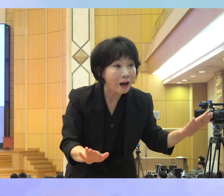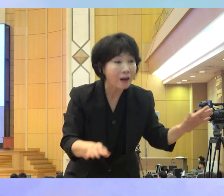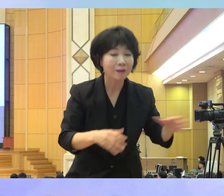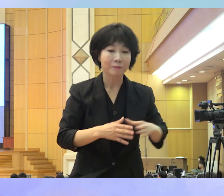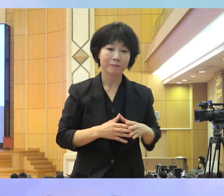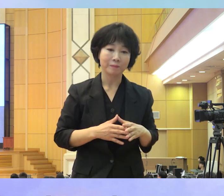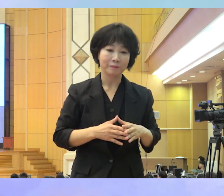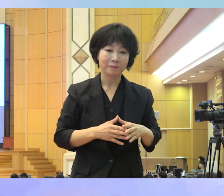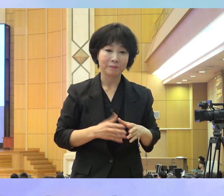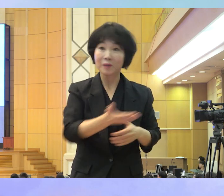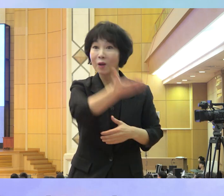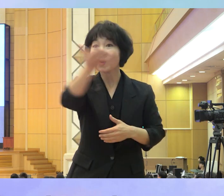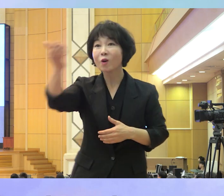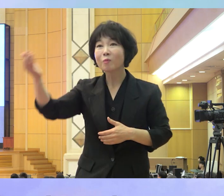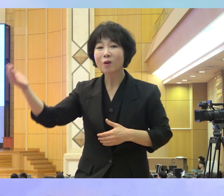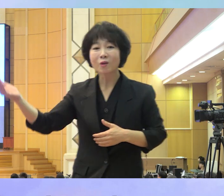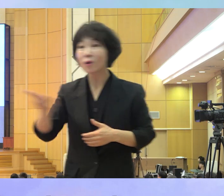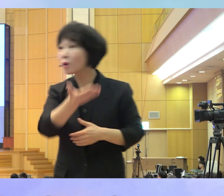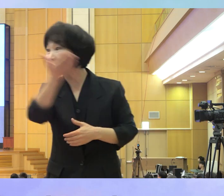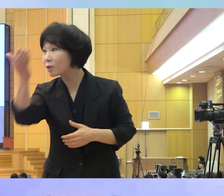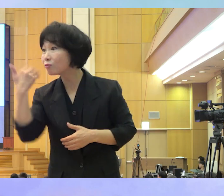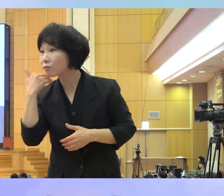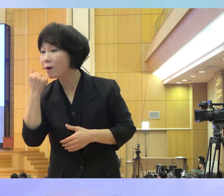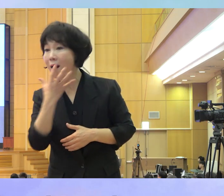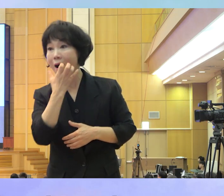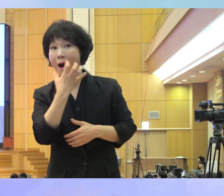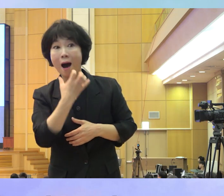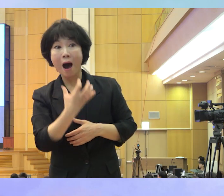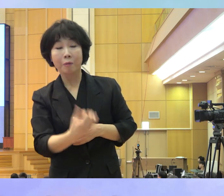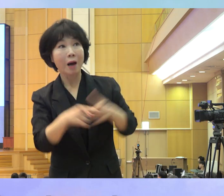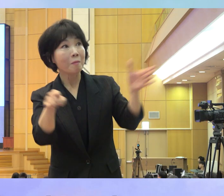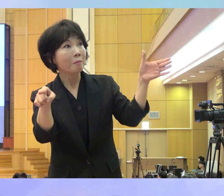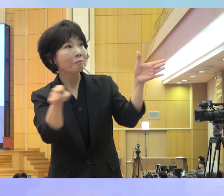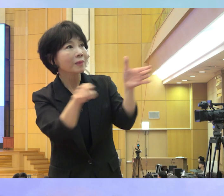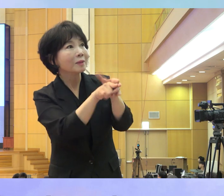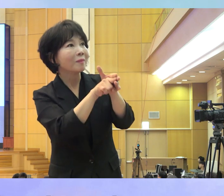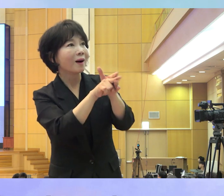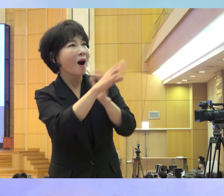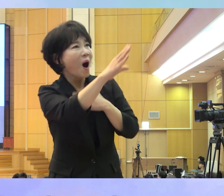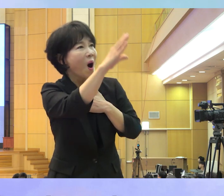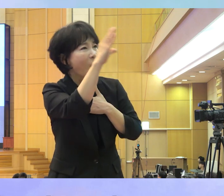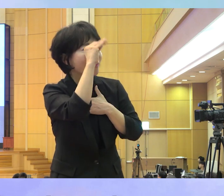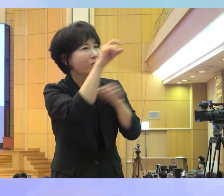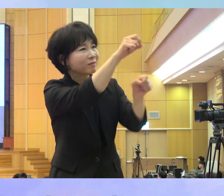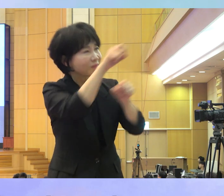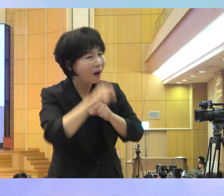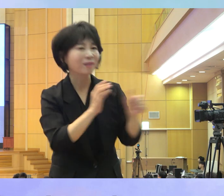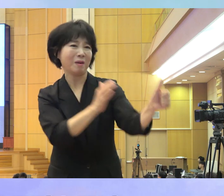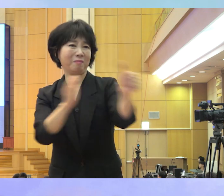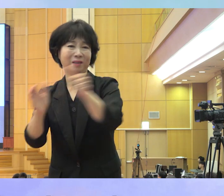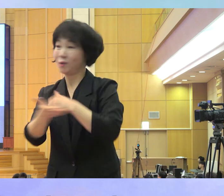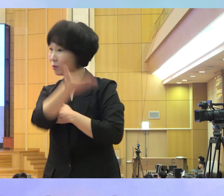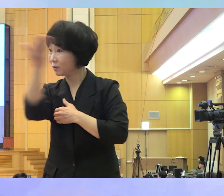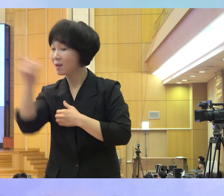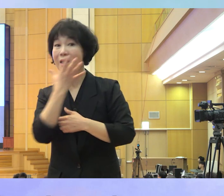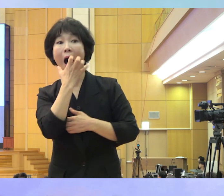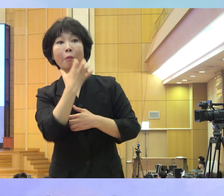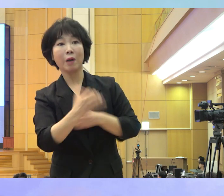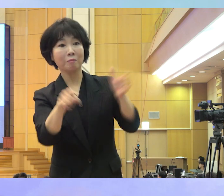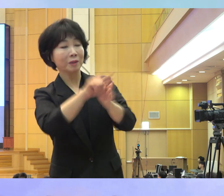여러분들이 아브라함 믿음을 본받으세요. 믿음, 그러면 아브라함은 믿음의 대표자고 믿음의